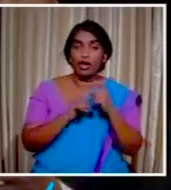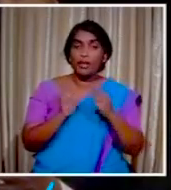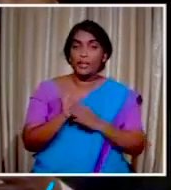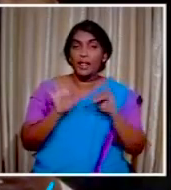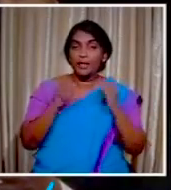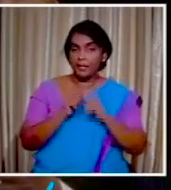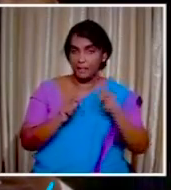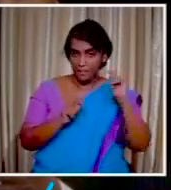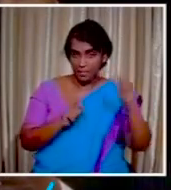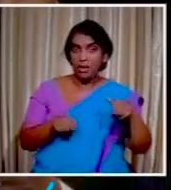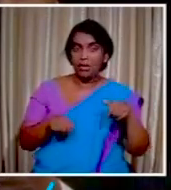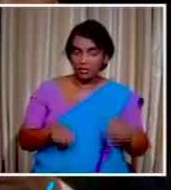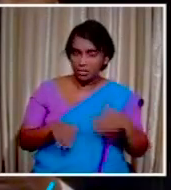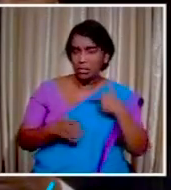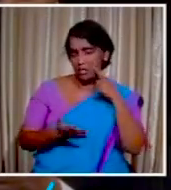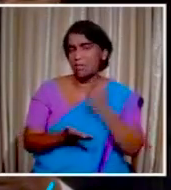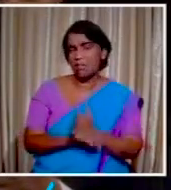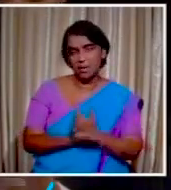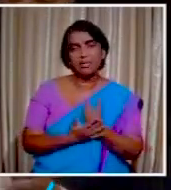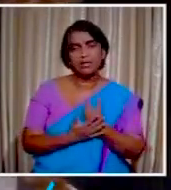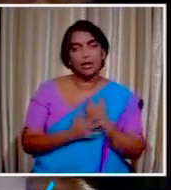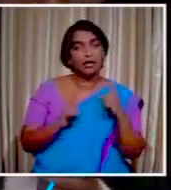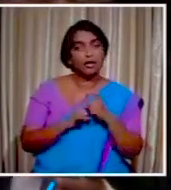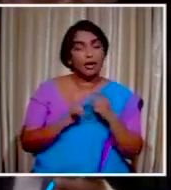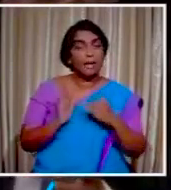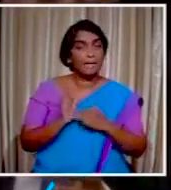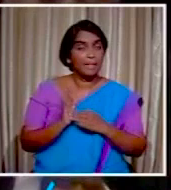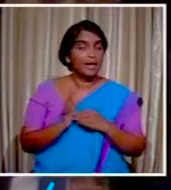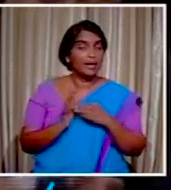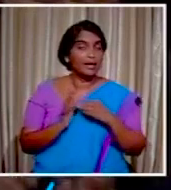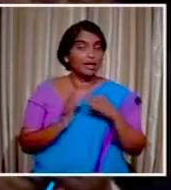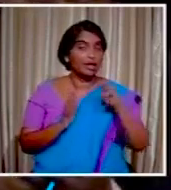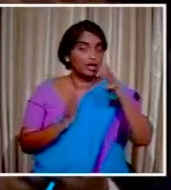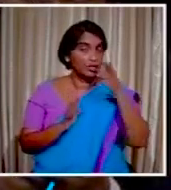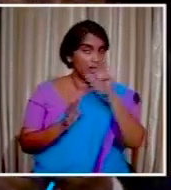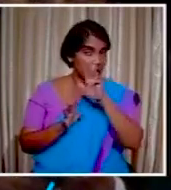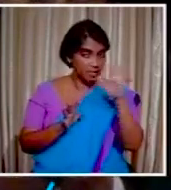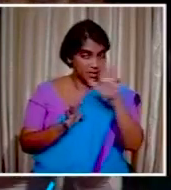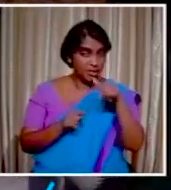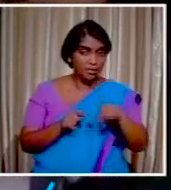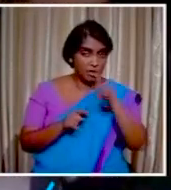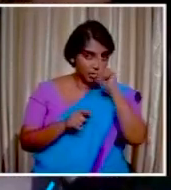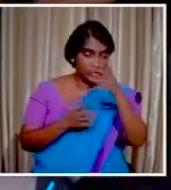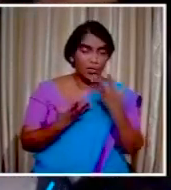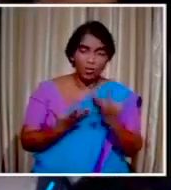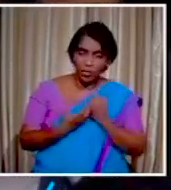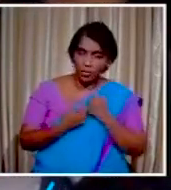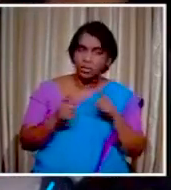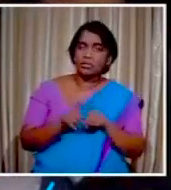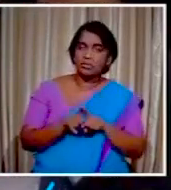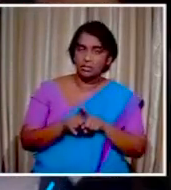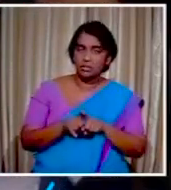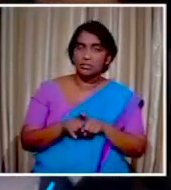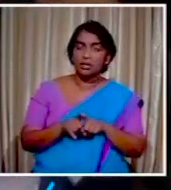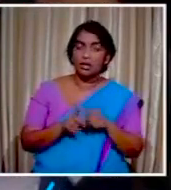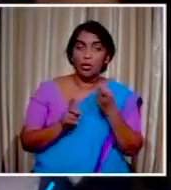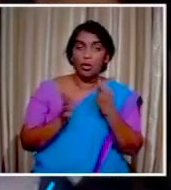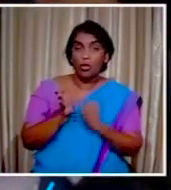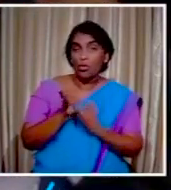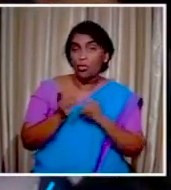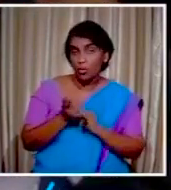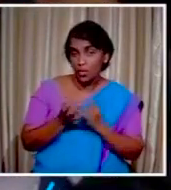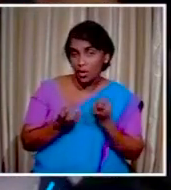කරන්නේ. ඒක දැනුත් අභියෝගයක්. ඩොලර් මිලියන 319ක් මේ සතිය අවශ්‍ය වගේම ඒක අවශ්‍ය රුපියල් ටිකක්